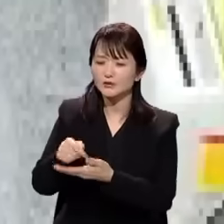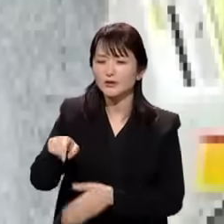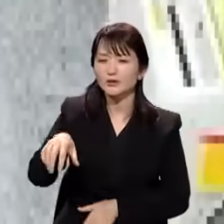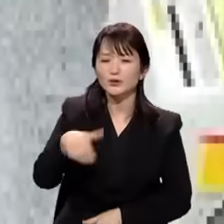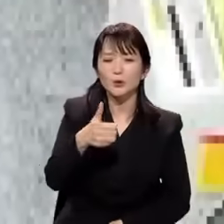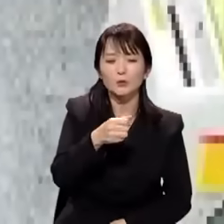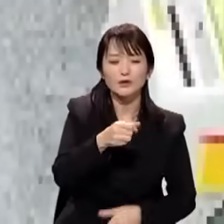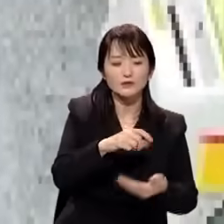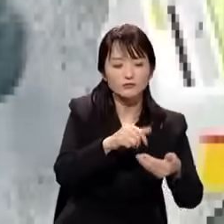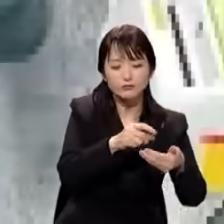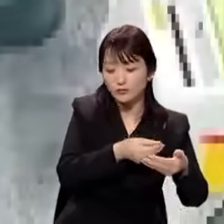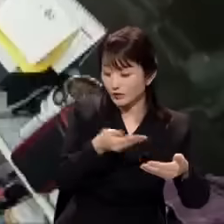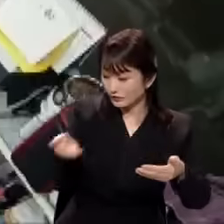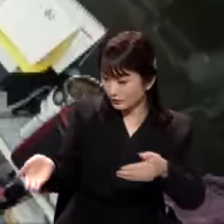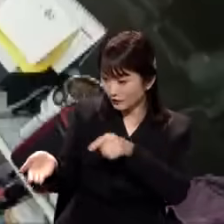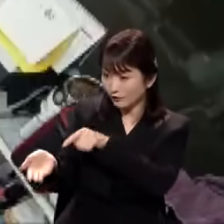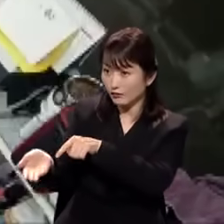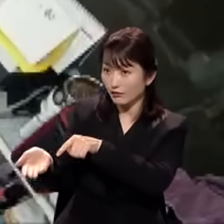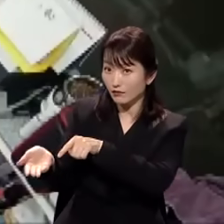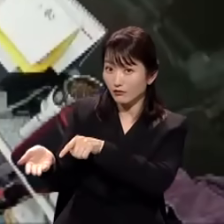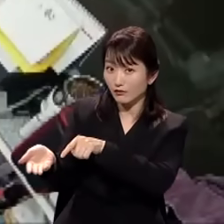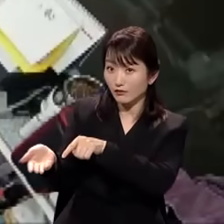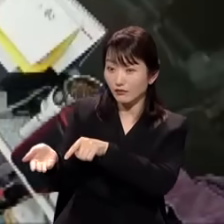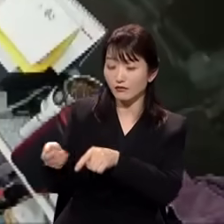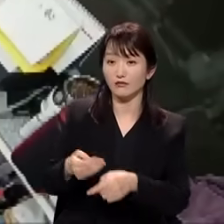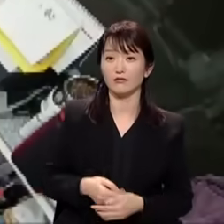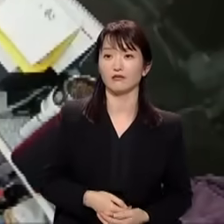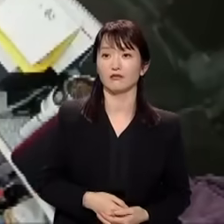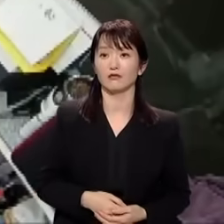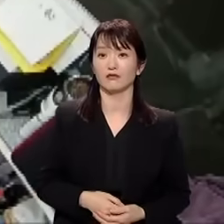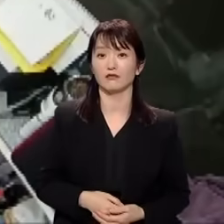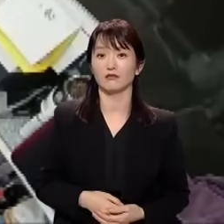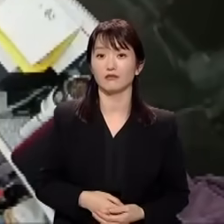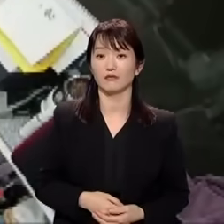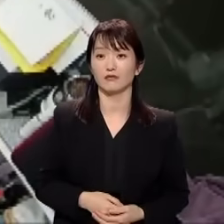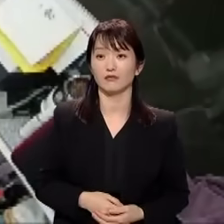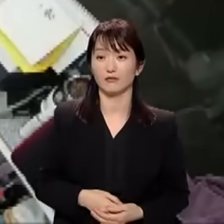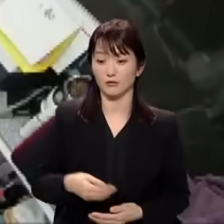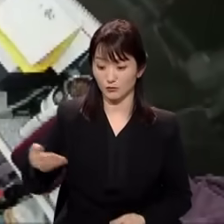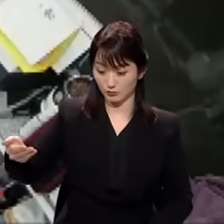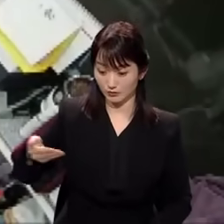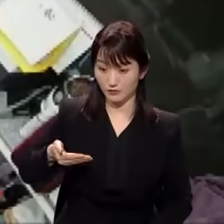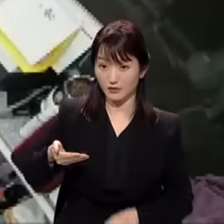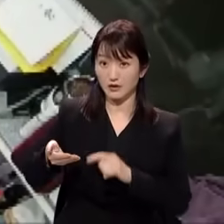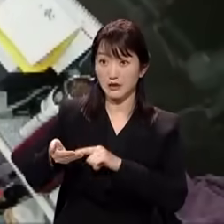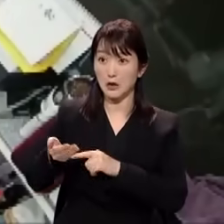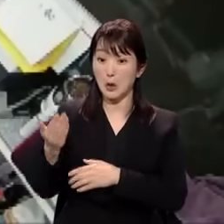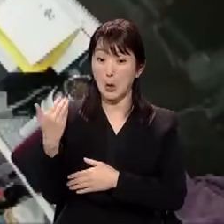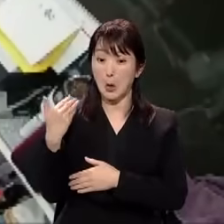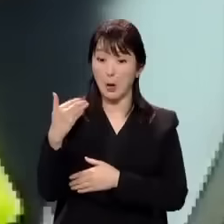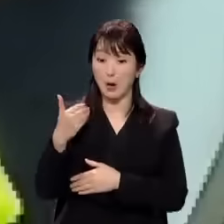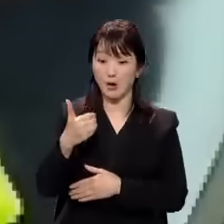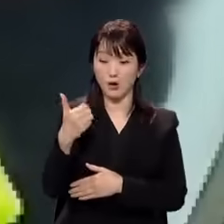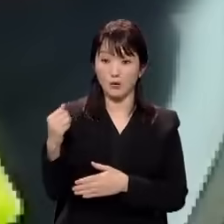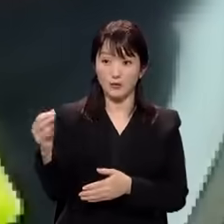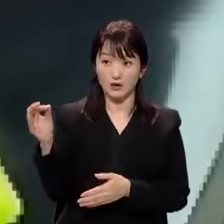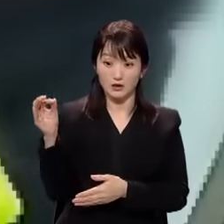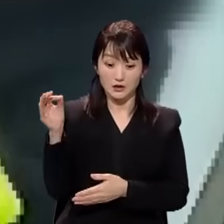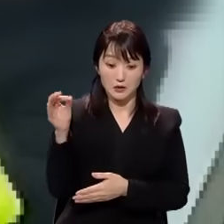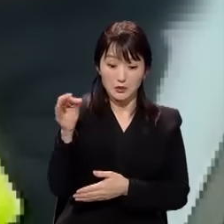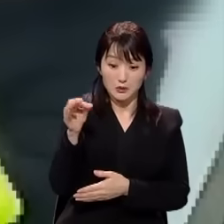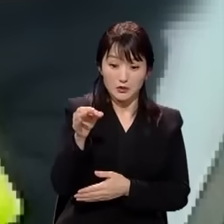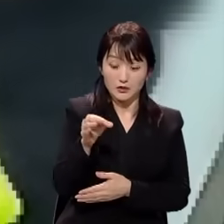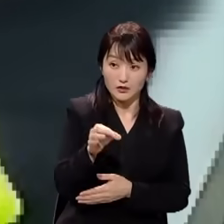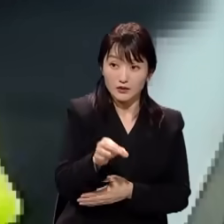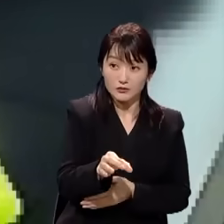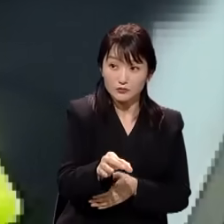있습니다. 자, 저렇게 부욱 뜯어가지고 줍니다. 자, 그리고 그걸 받아서 아까 집어넣은 5만 원을 다시 꺼내야지.